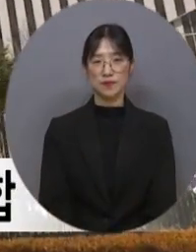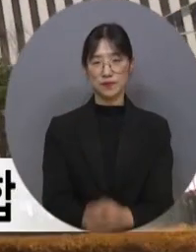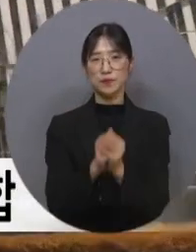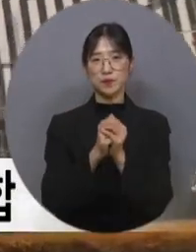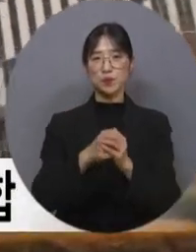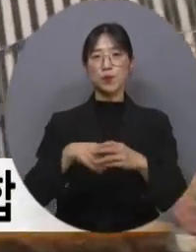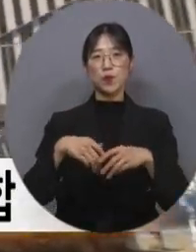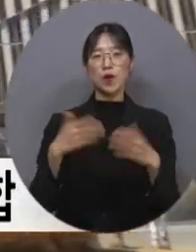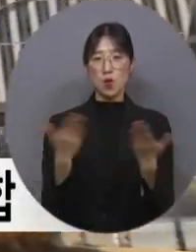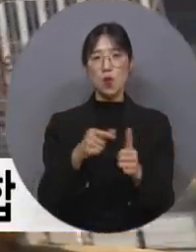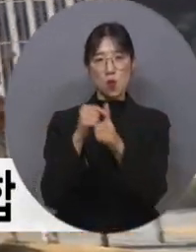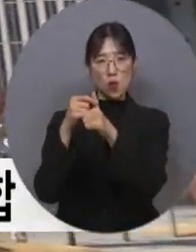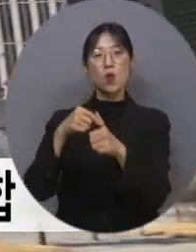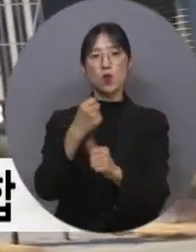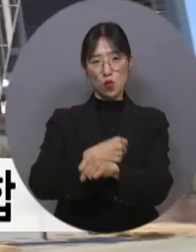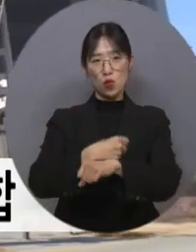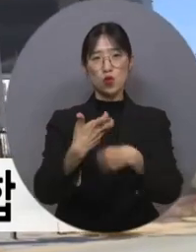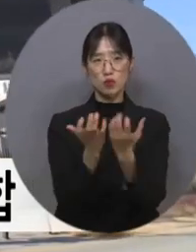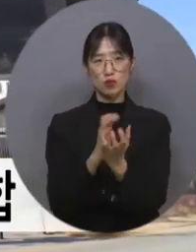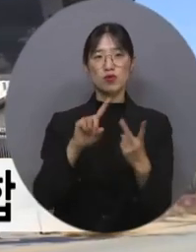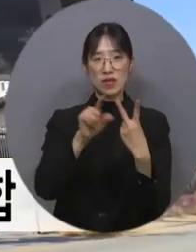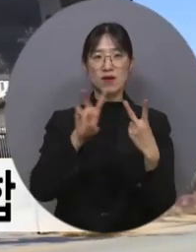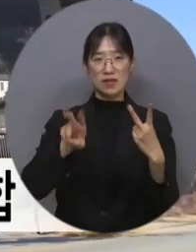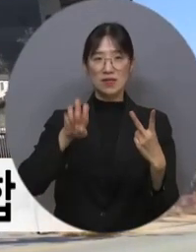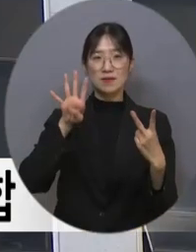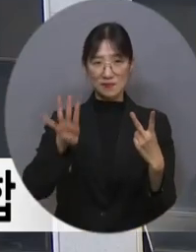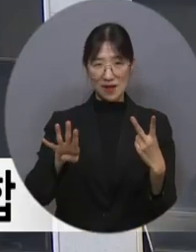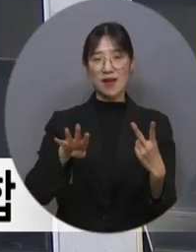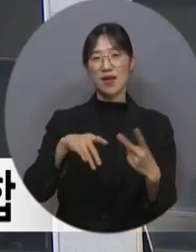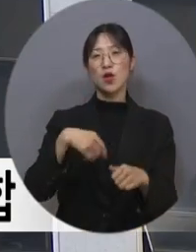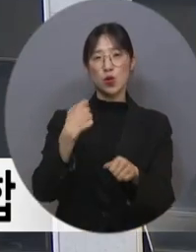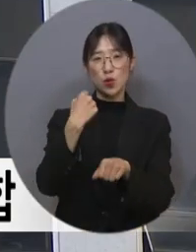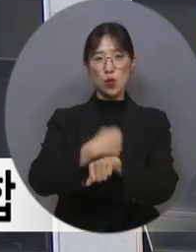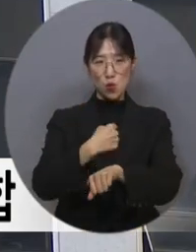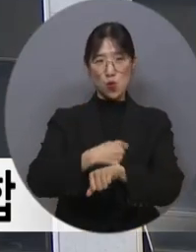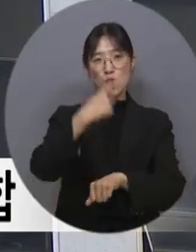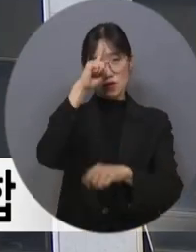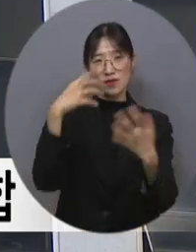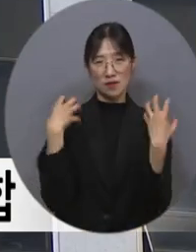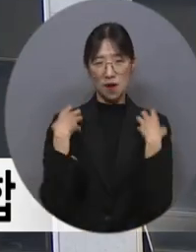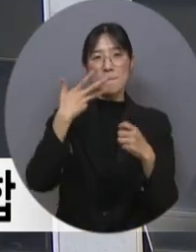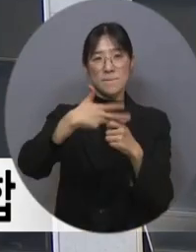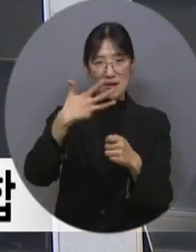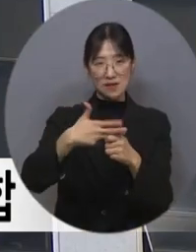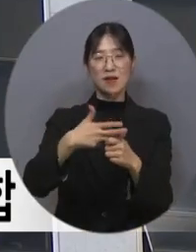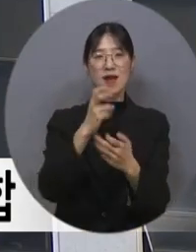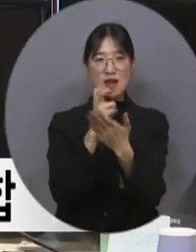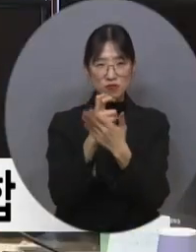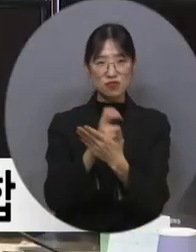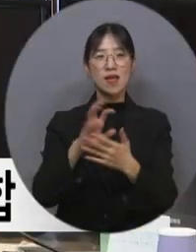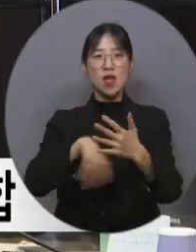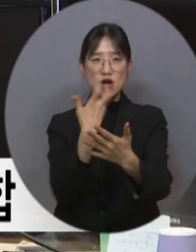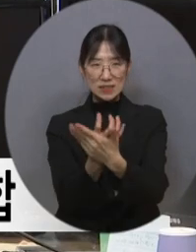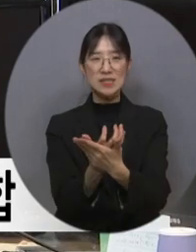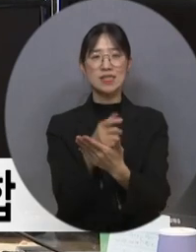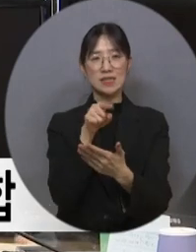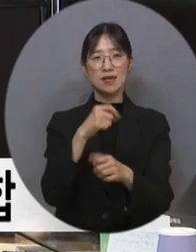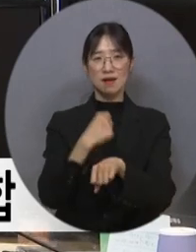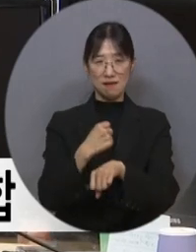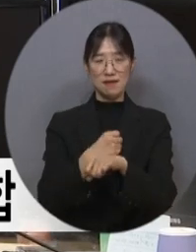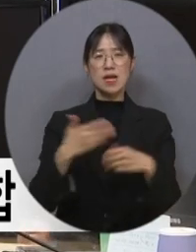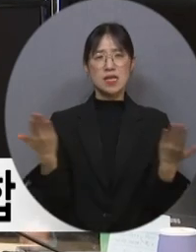고용노동부는 지난 2월 24일 서울지방고용노동청에서 제8차 규제혁신특별반 회의를 열고